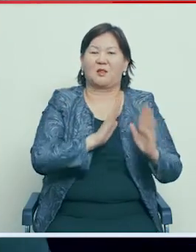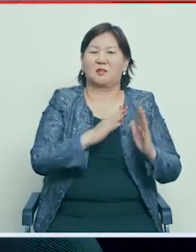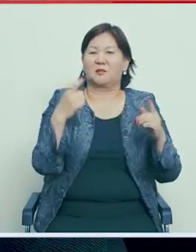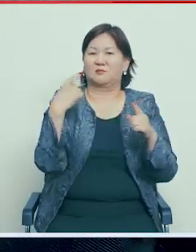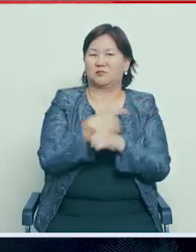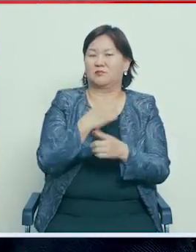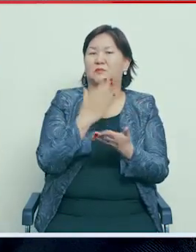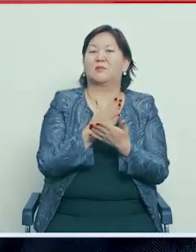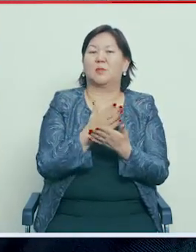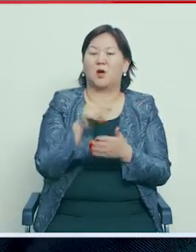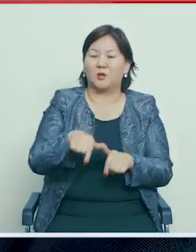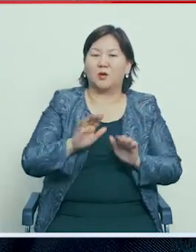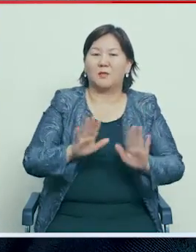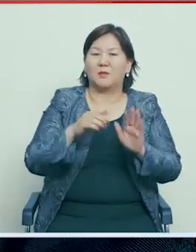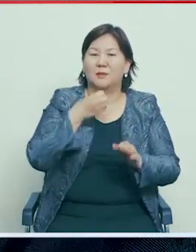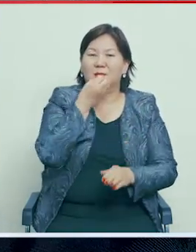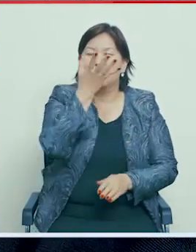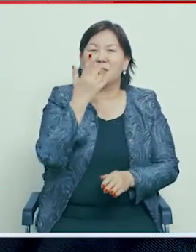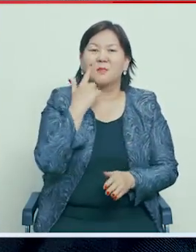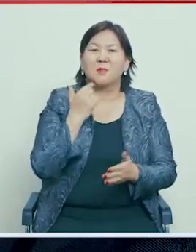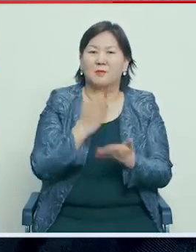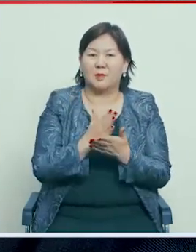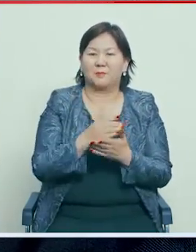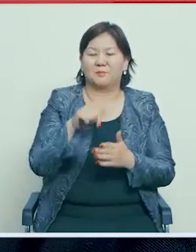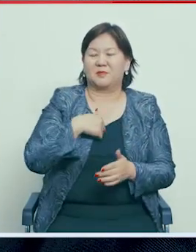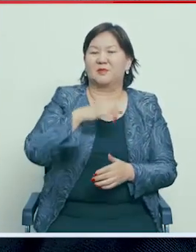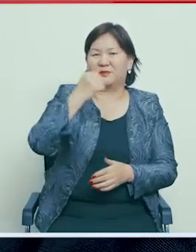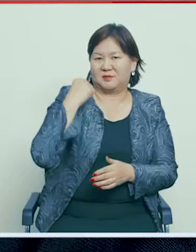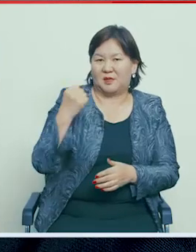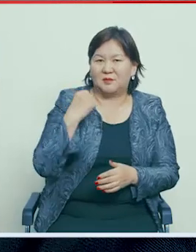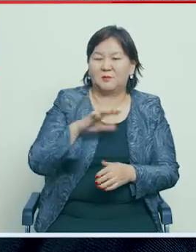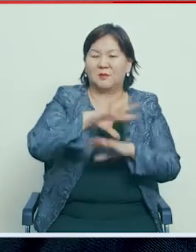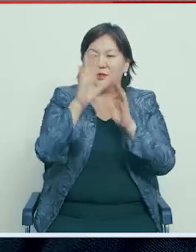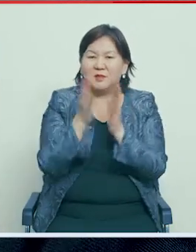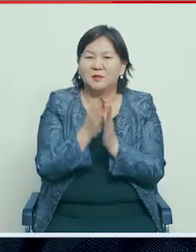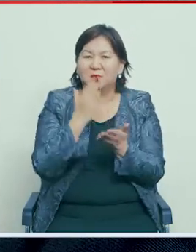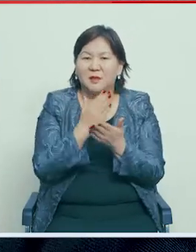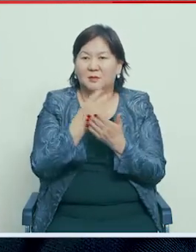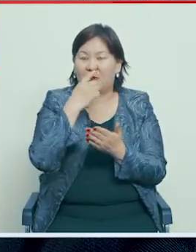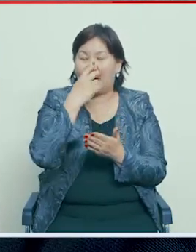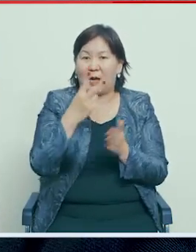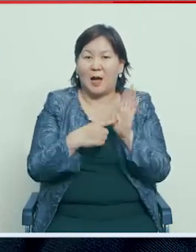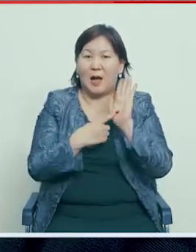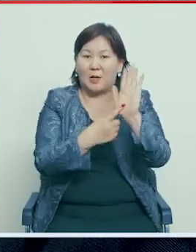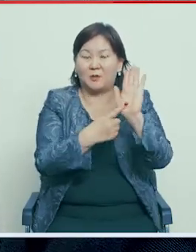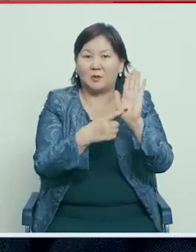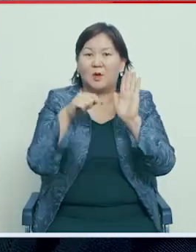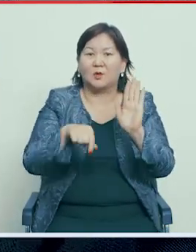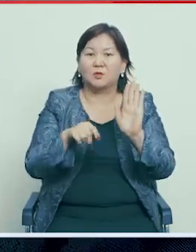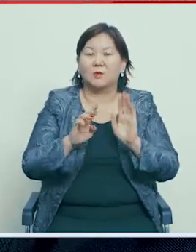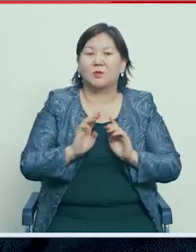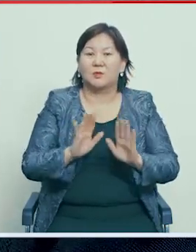хүртэл одоо ч гэсэн дуурмаар санагддаг. Бид нар чаднаа, бид нар ийм байх шүү дээ гэдгийг ингээд харуулахыг одоо хүртэл хүсдэг.